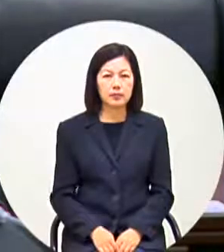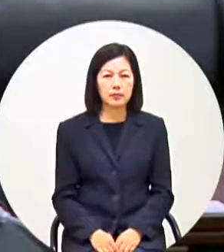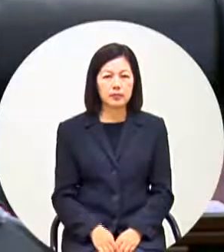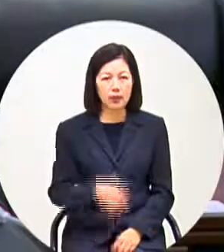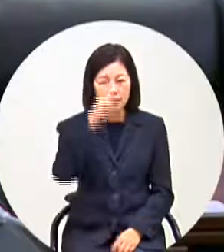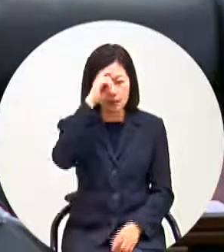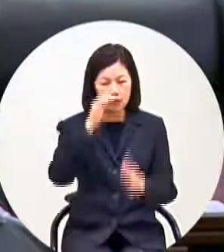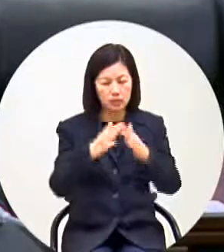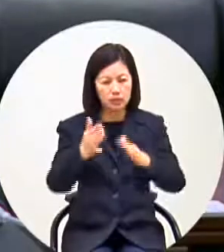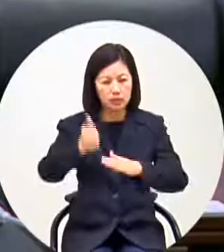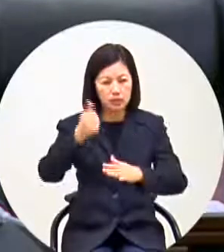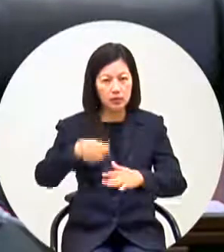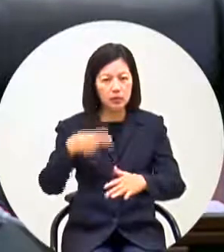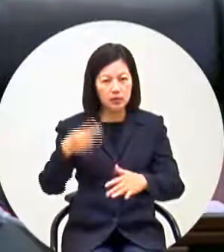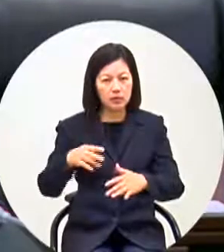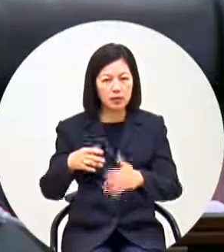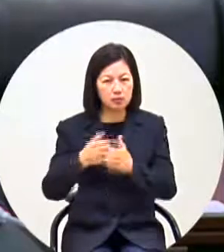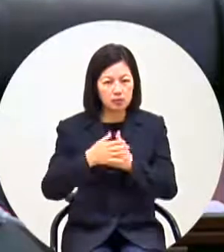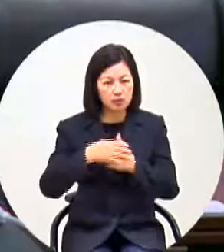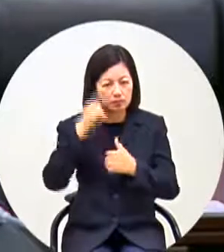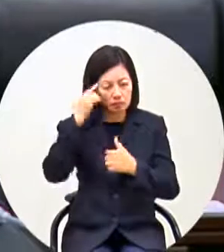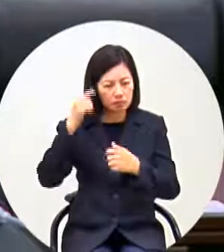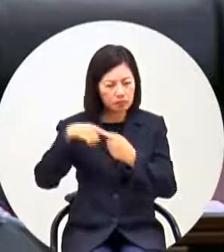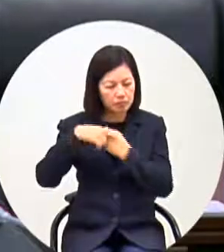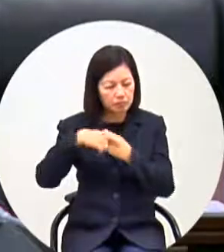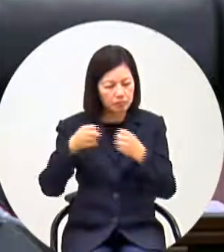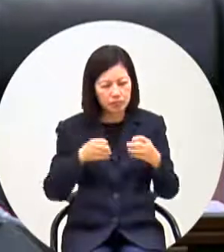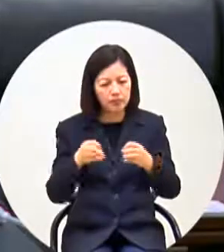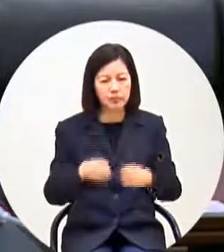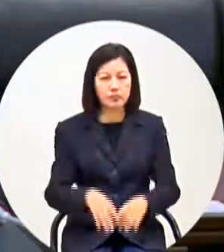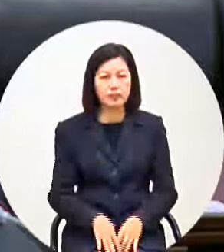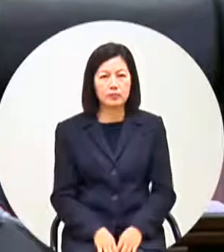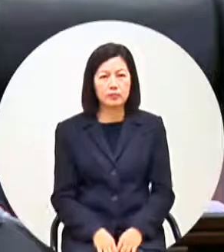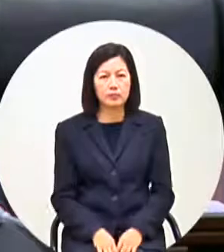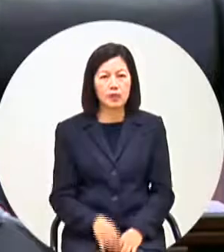说，如果超过150，就是不管